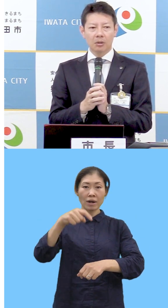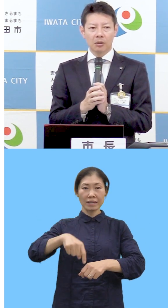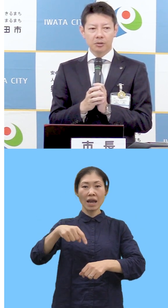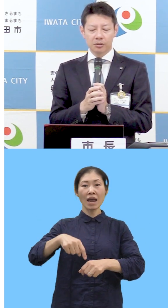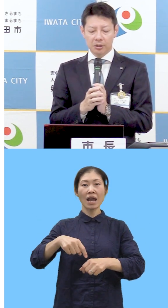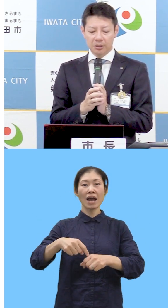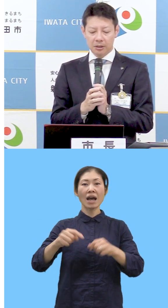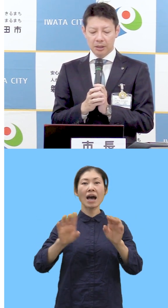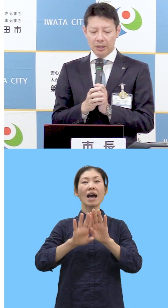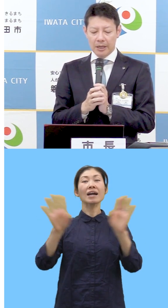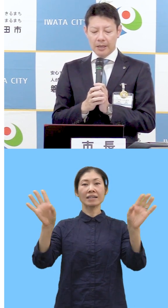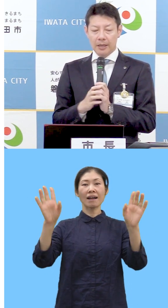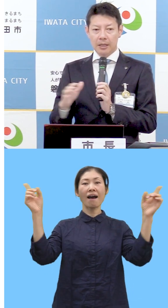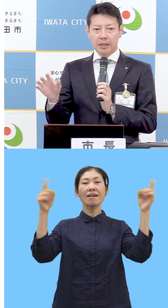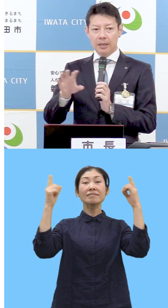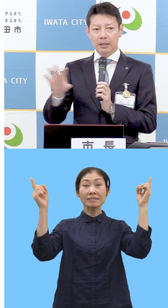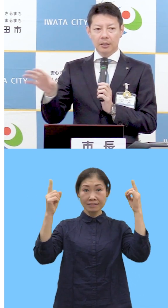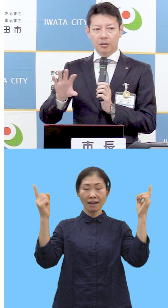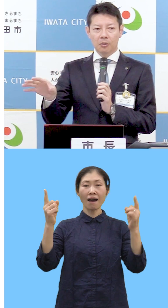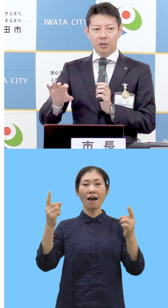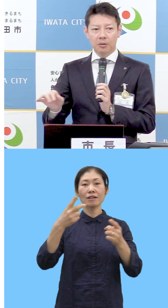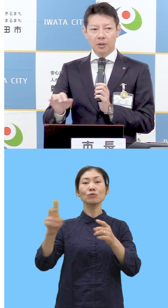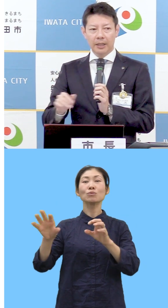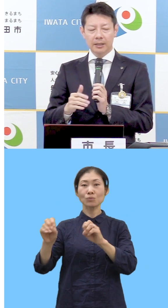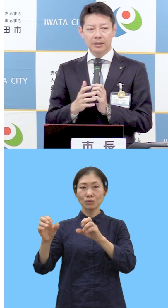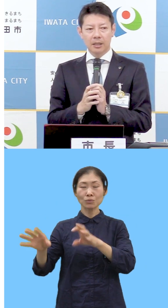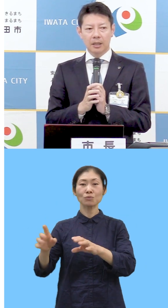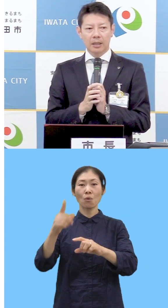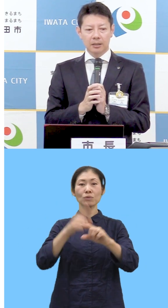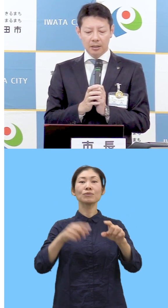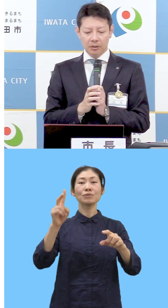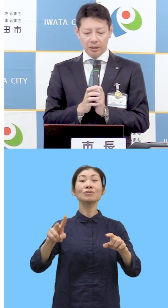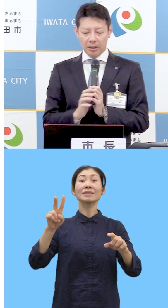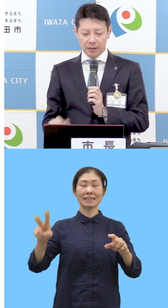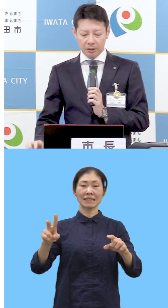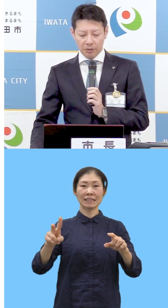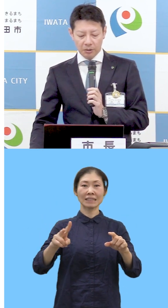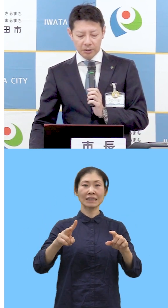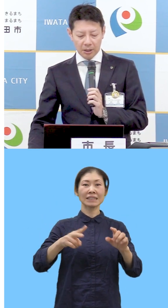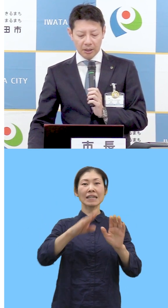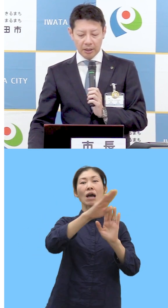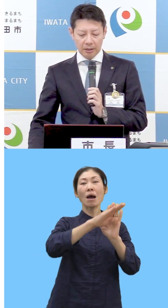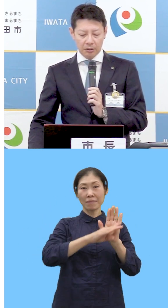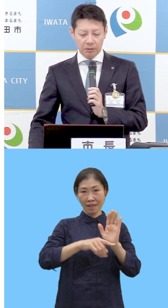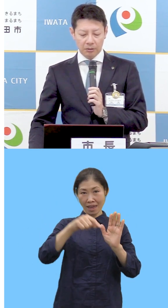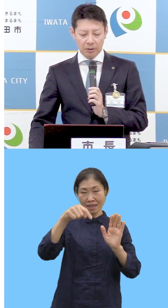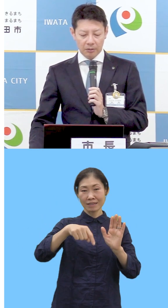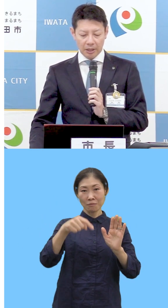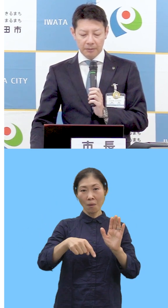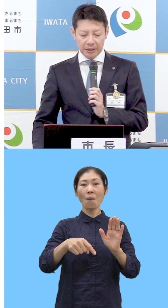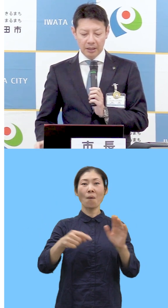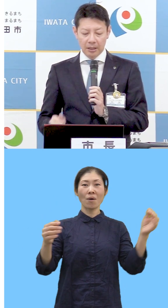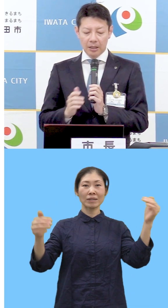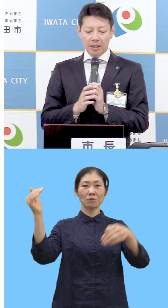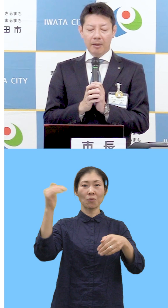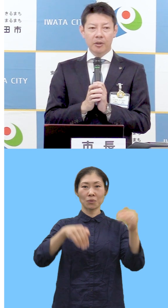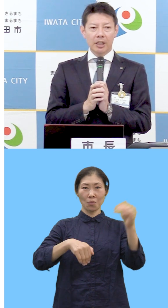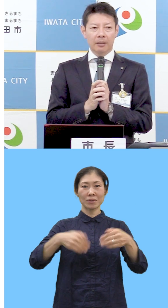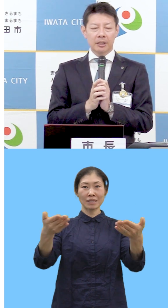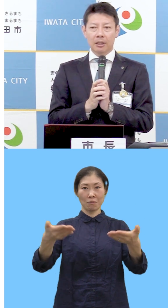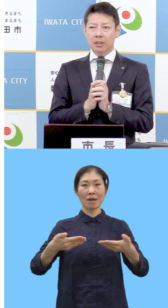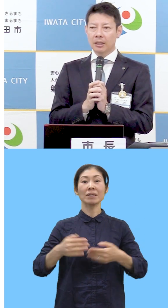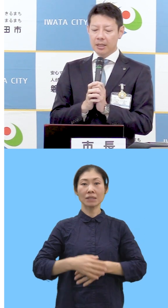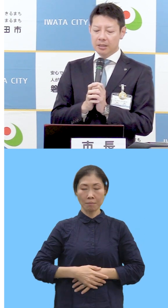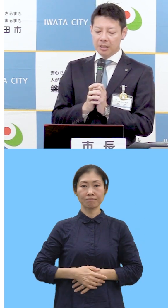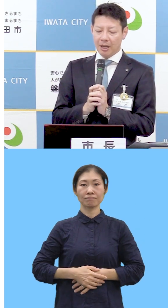来事を中心に、項目を挙げさせていただいて、それに対して投票していただいたということでございます。今申し